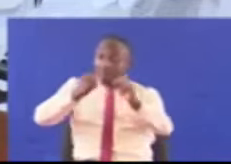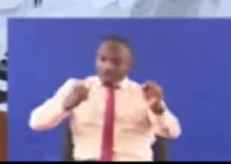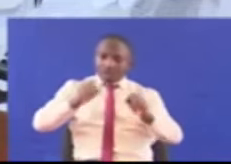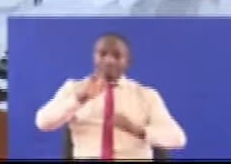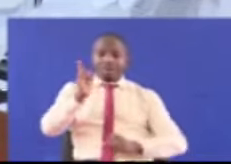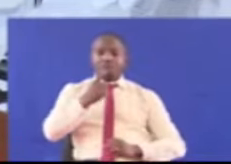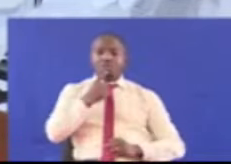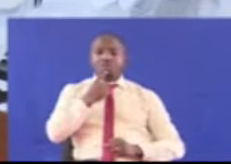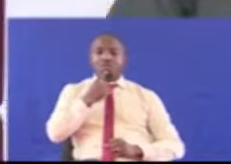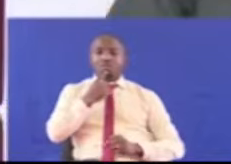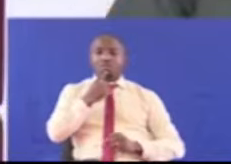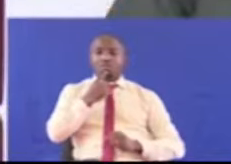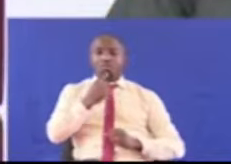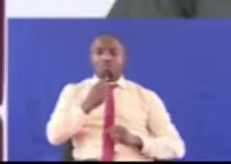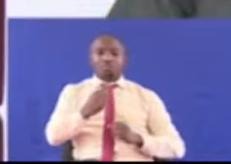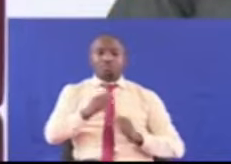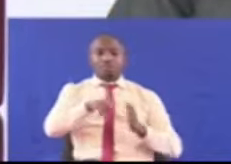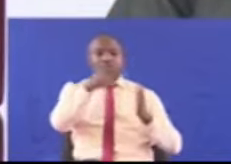jibu.